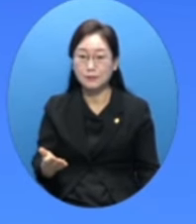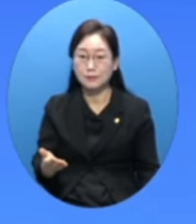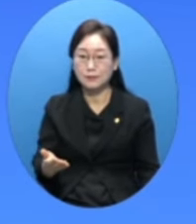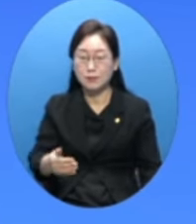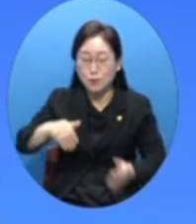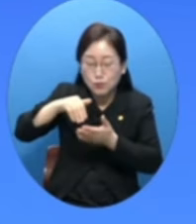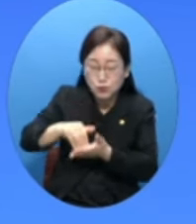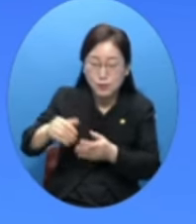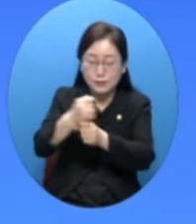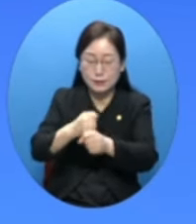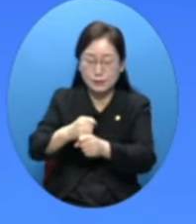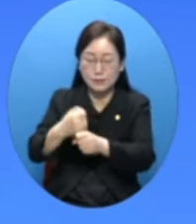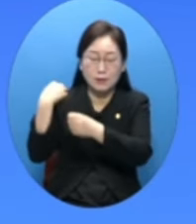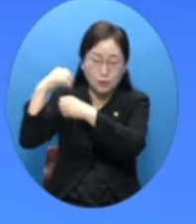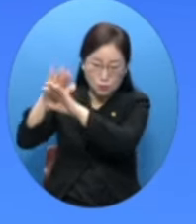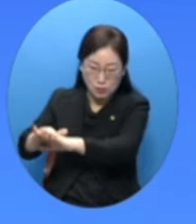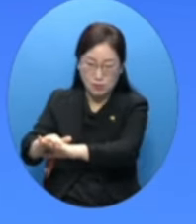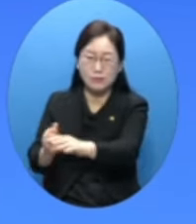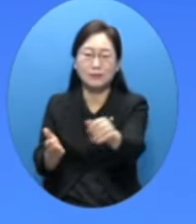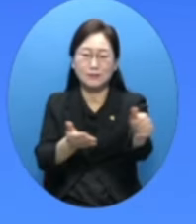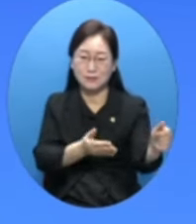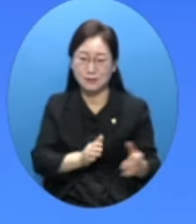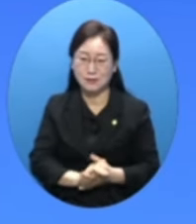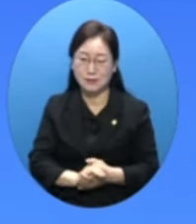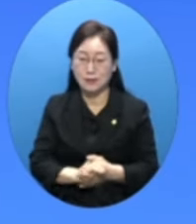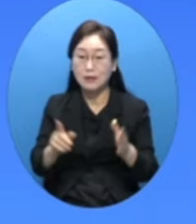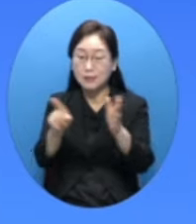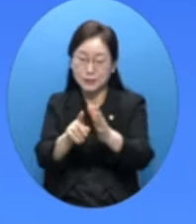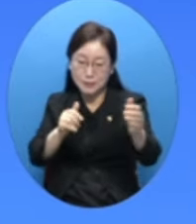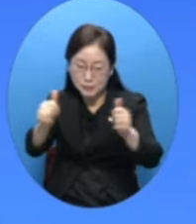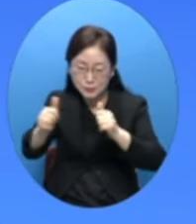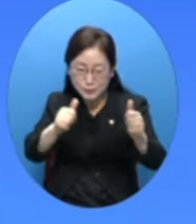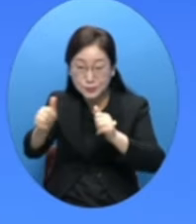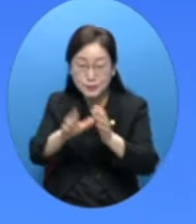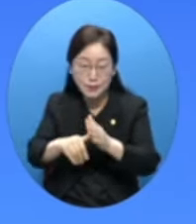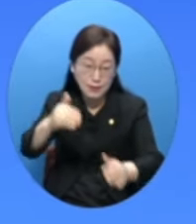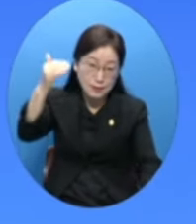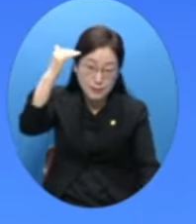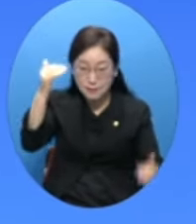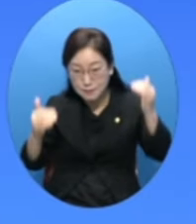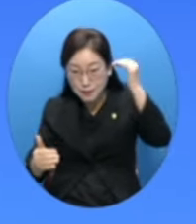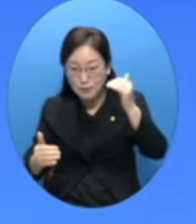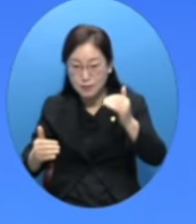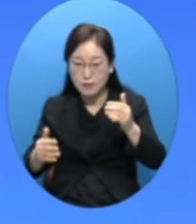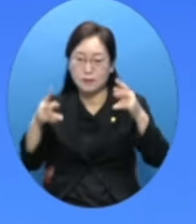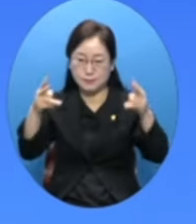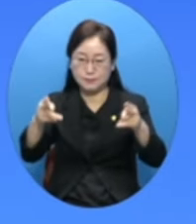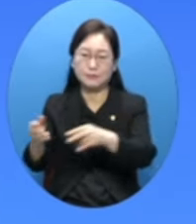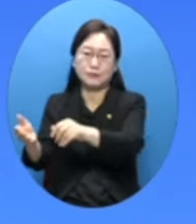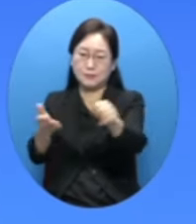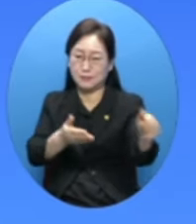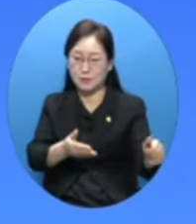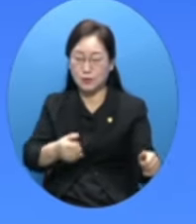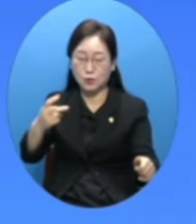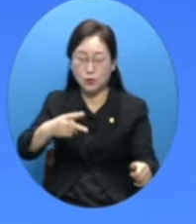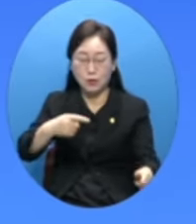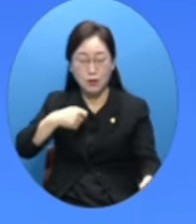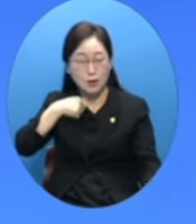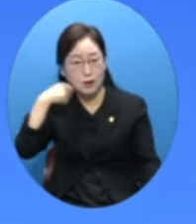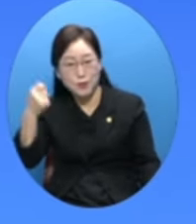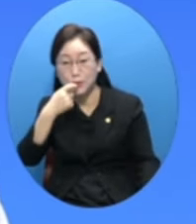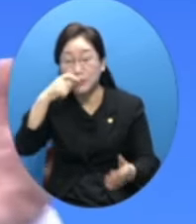무거운 짐들을 내려놓아야 되는 것입니다. 믿음의 경주를 해나갈 때 방해가 되는 것들을 내려놓아야 됩니다. 또한 얽매이기 쉬운